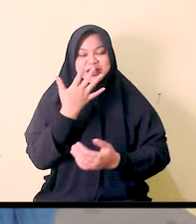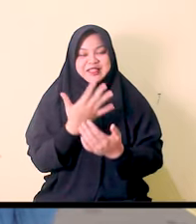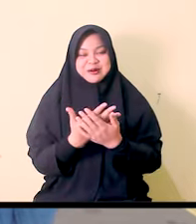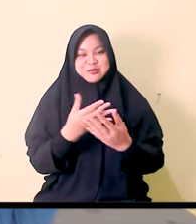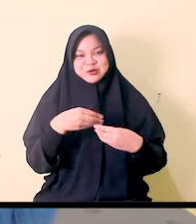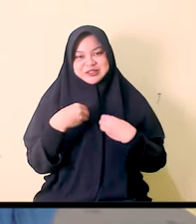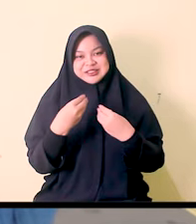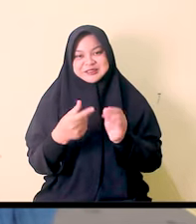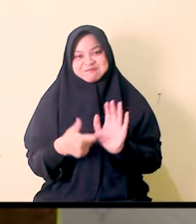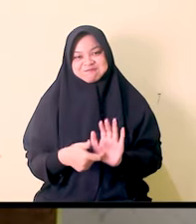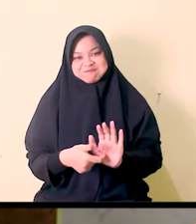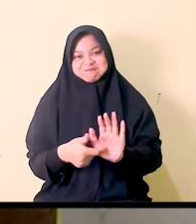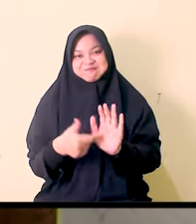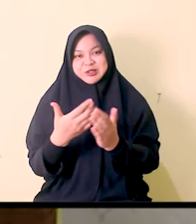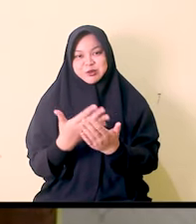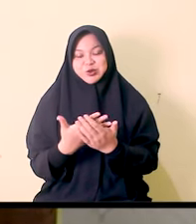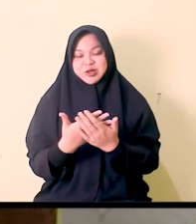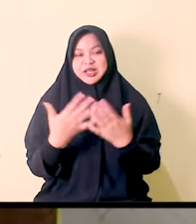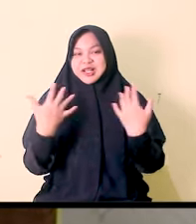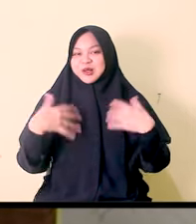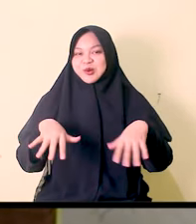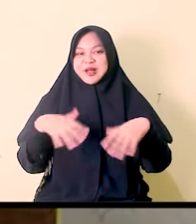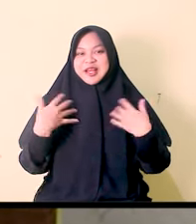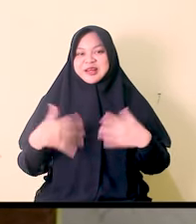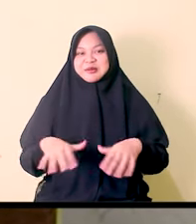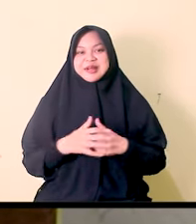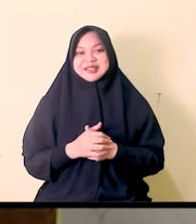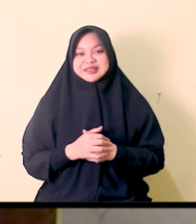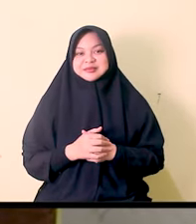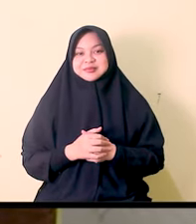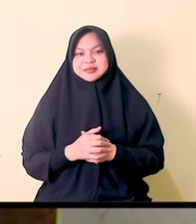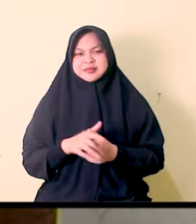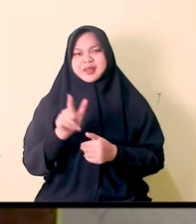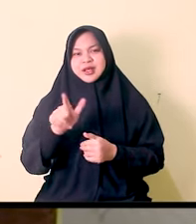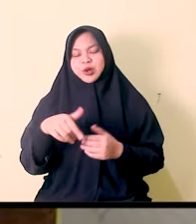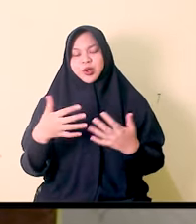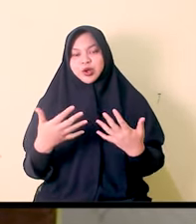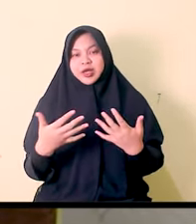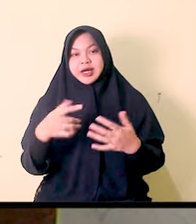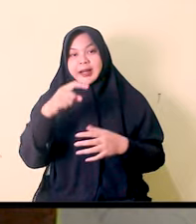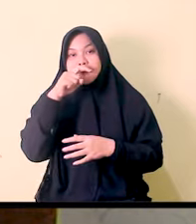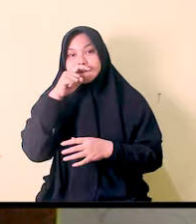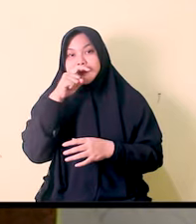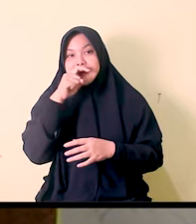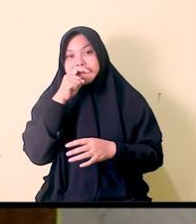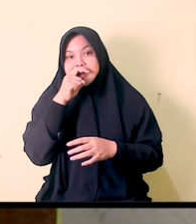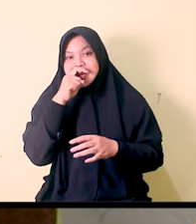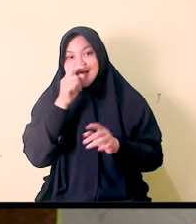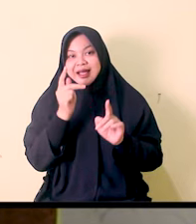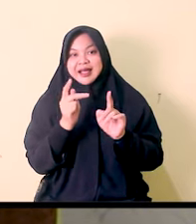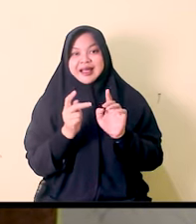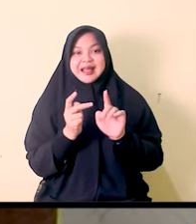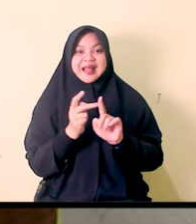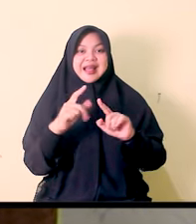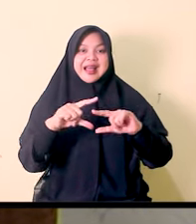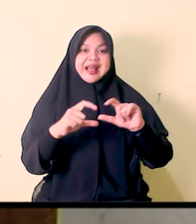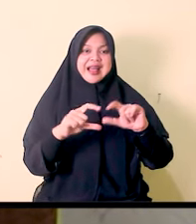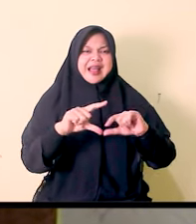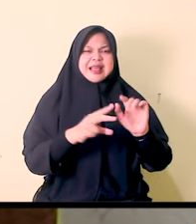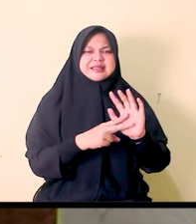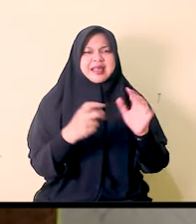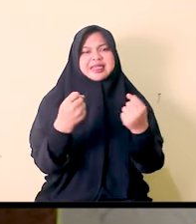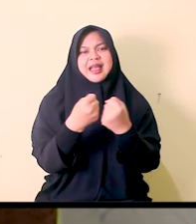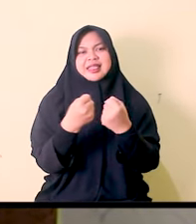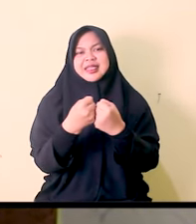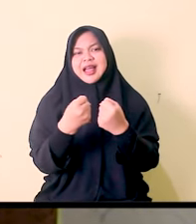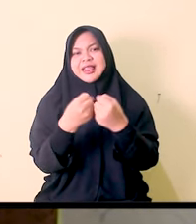biasa Kemudian Bapak Nur Hasan tantangan terbesarnya nih Pak Hasan dalam mendorong partisipasi